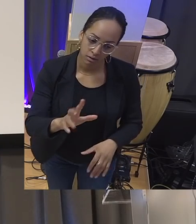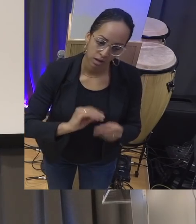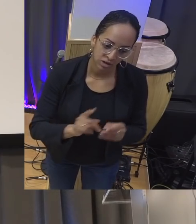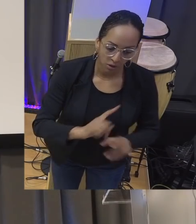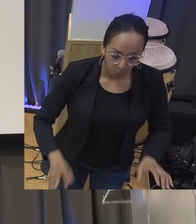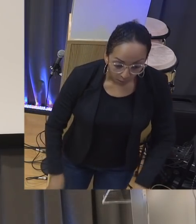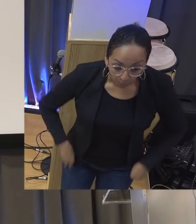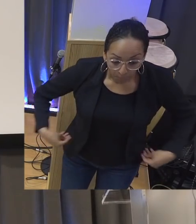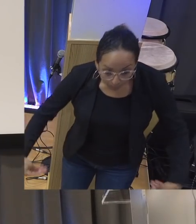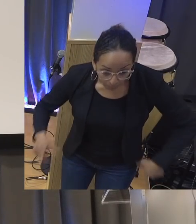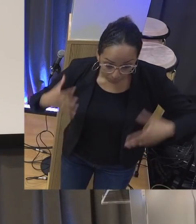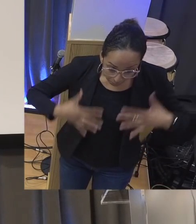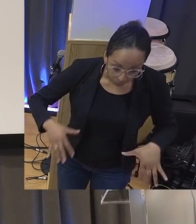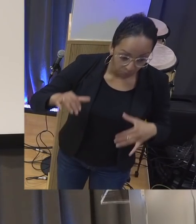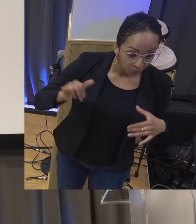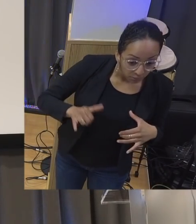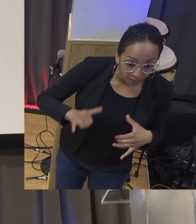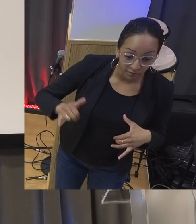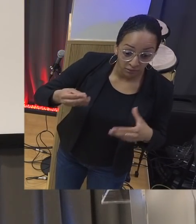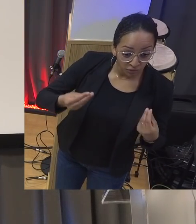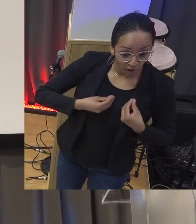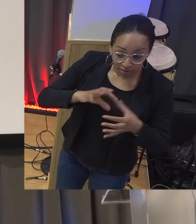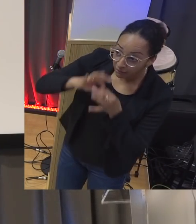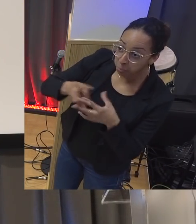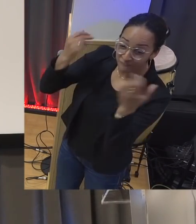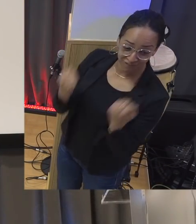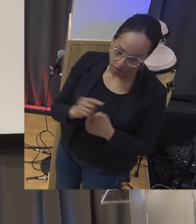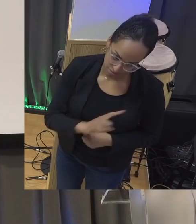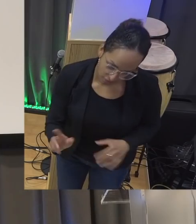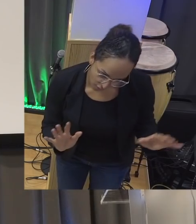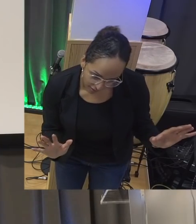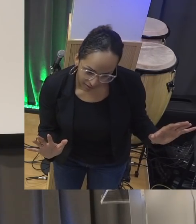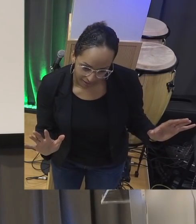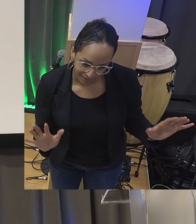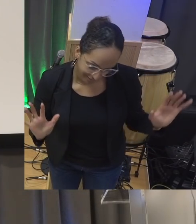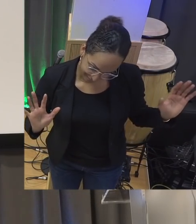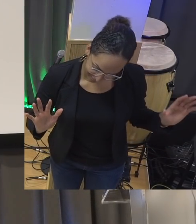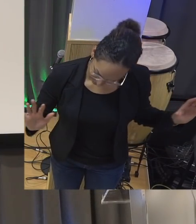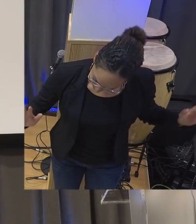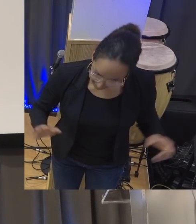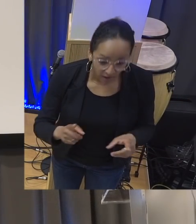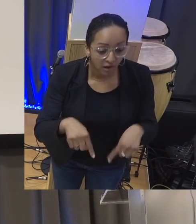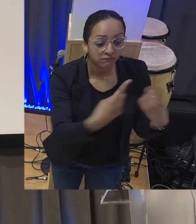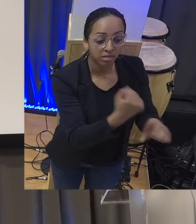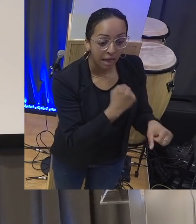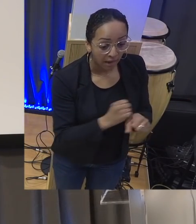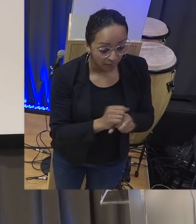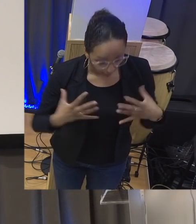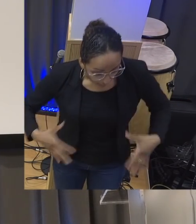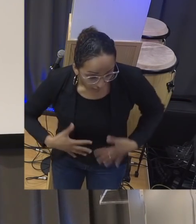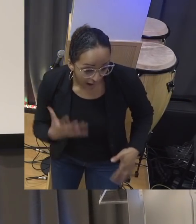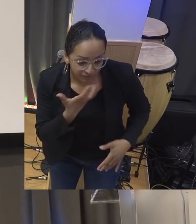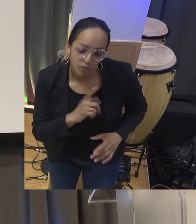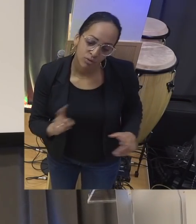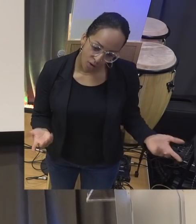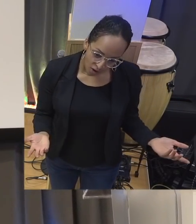L'esprit de pauvreté, le misérabilisme spirituel, wesh. On ne va pas se présenter comme ça devant le patron quand même. Mais ma femme prend soin